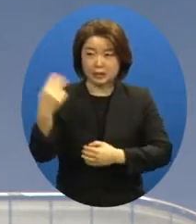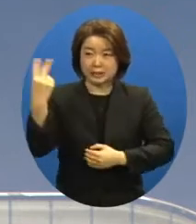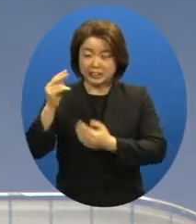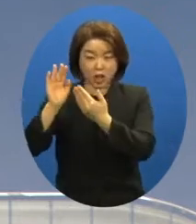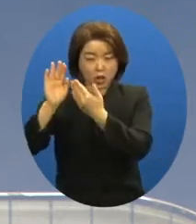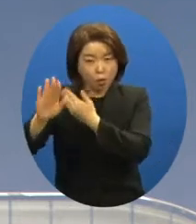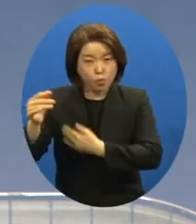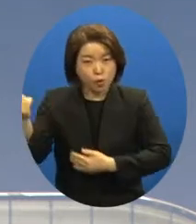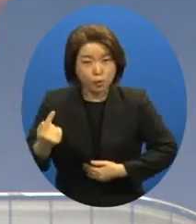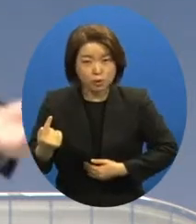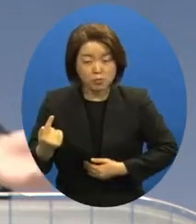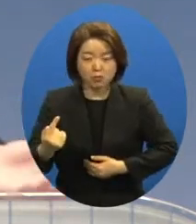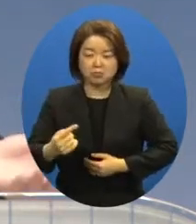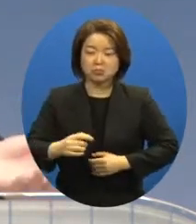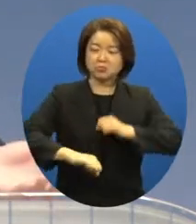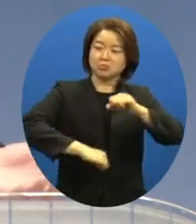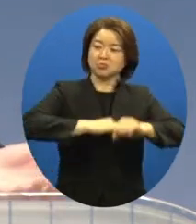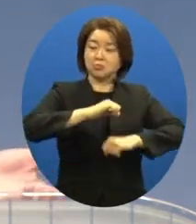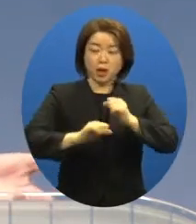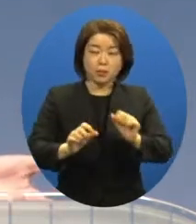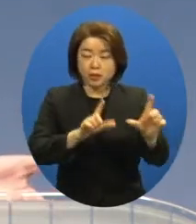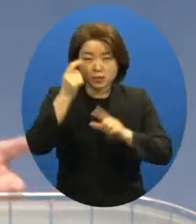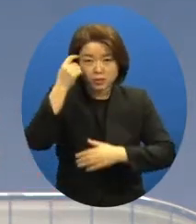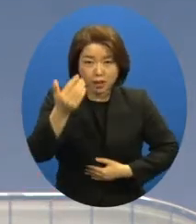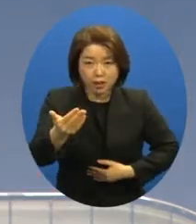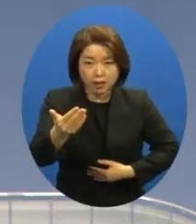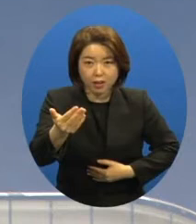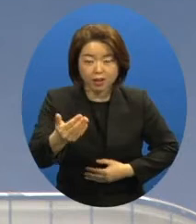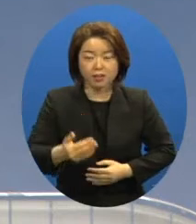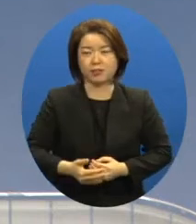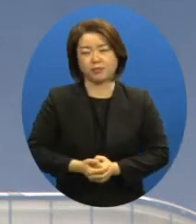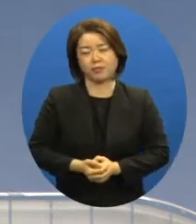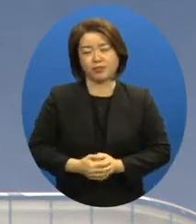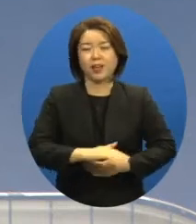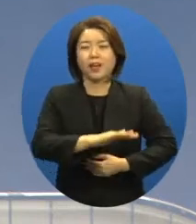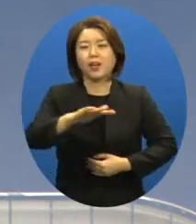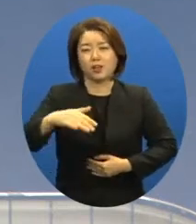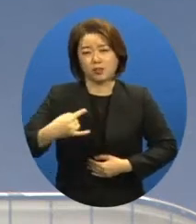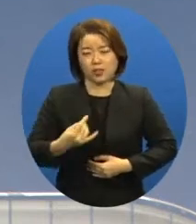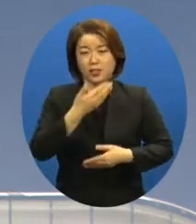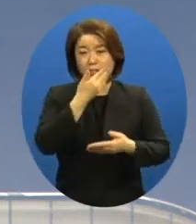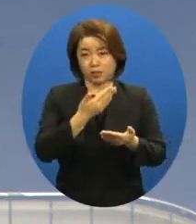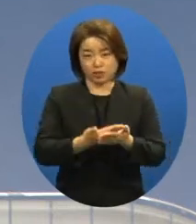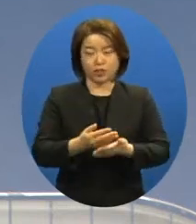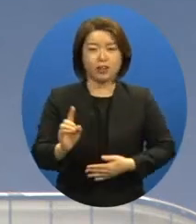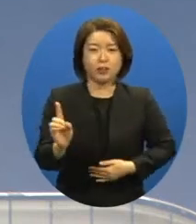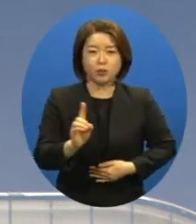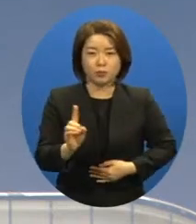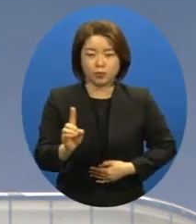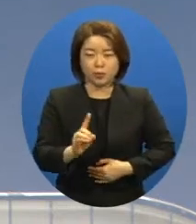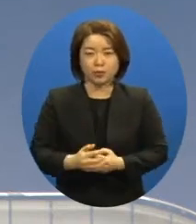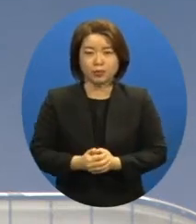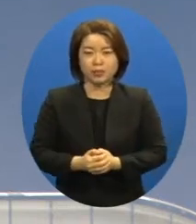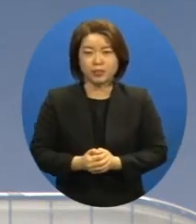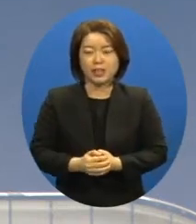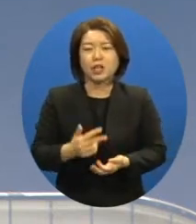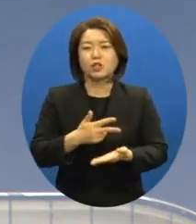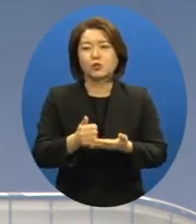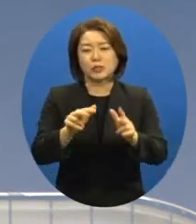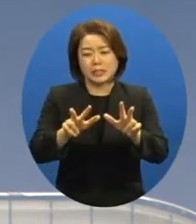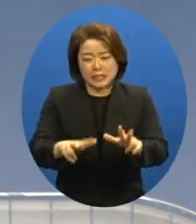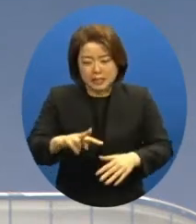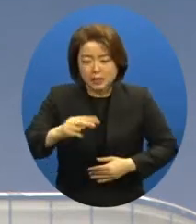뒤에 오신다 그러면 엉망으로 살 겁니까? 우리에게 있어서 중요한 것은 주님이